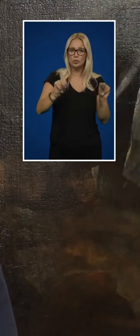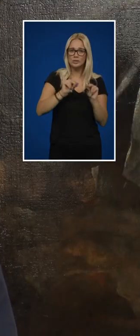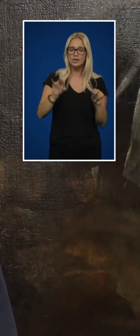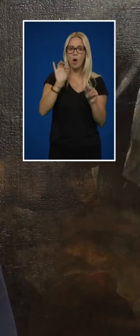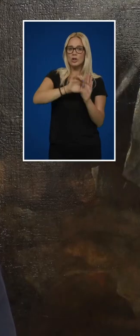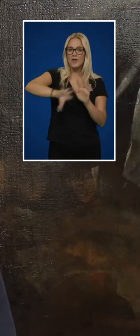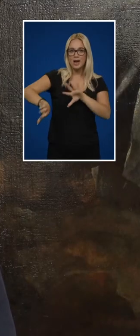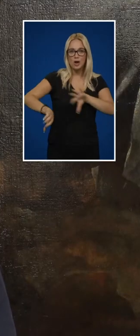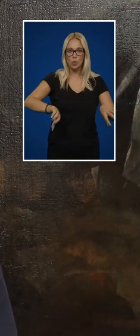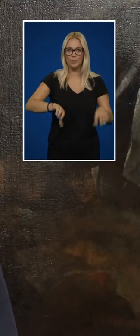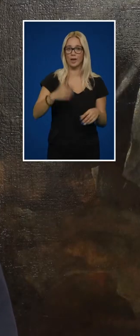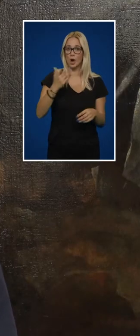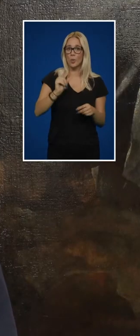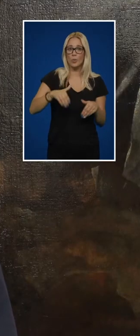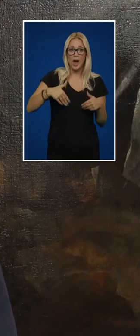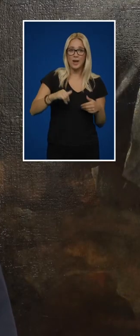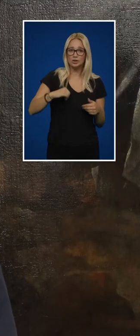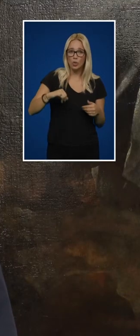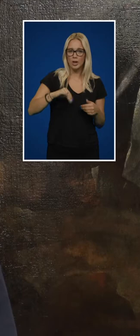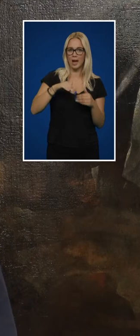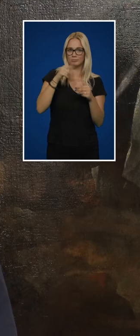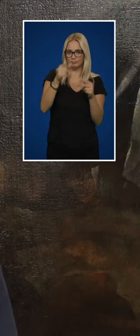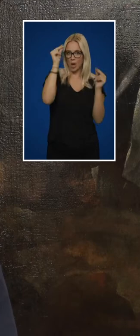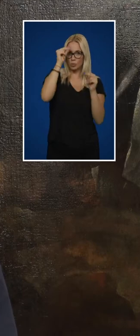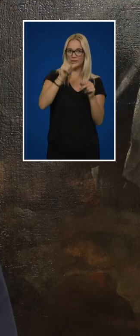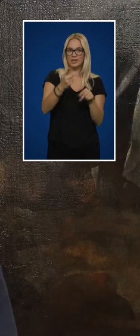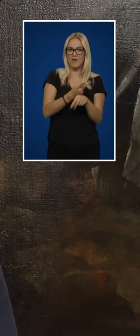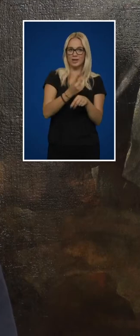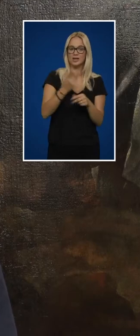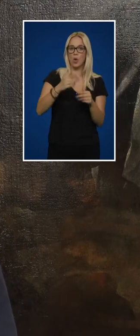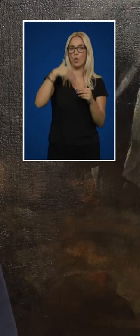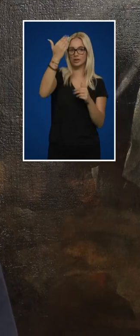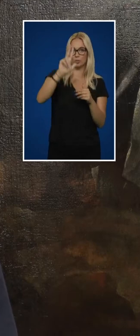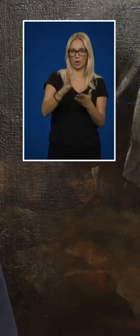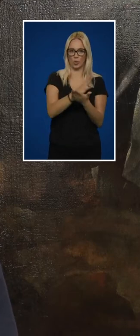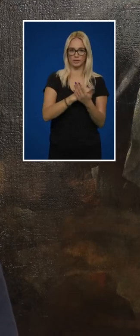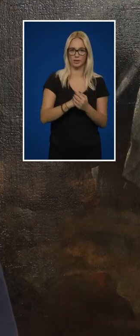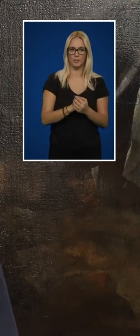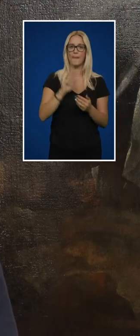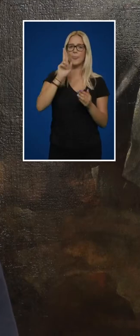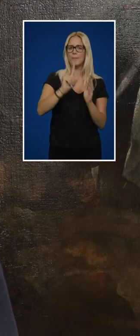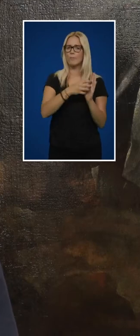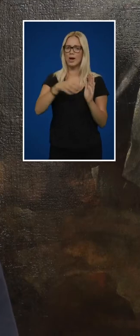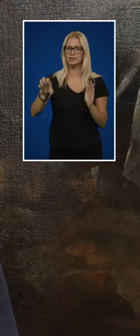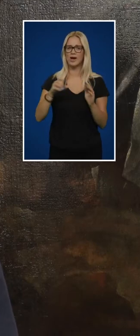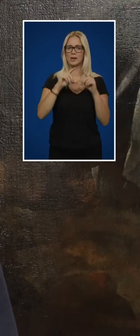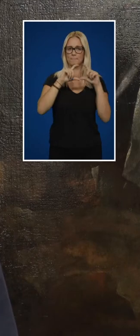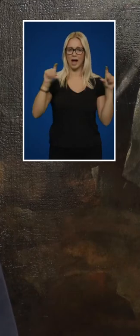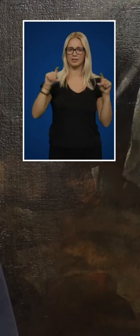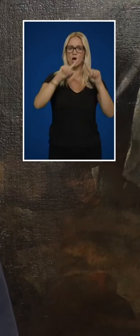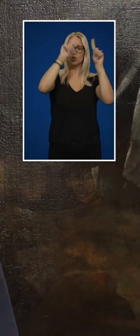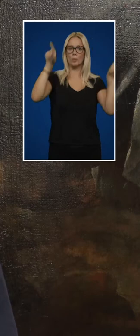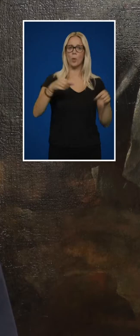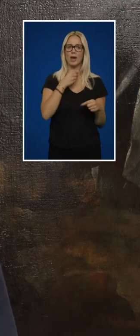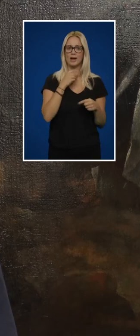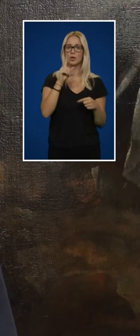i godinama stekli tu naviku koju će kasnije moći aplicirati i u budućnosti. Također imamo